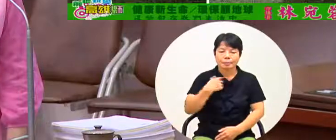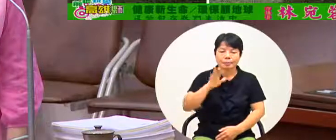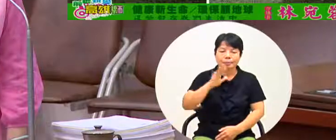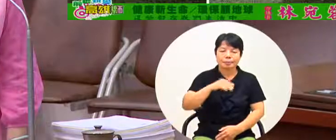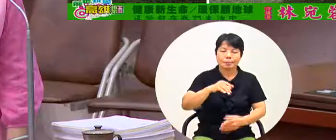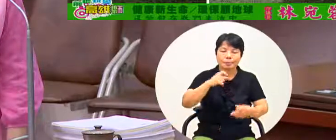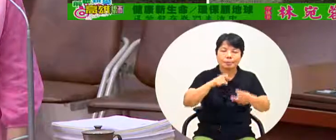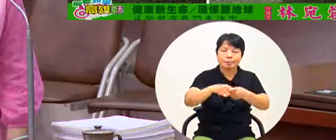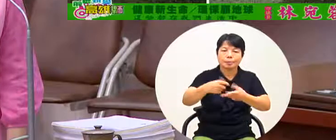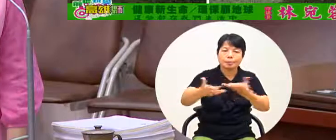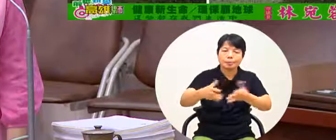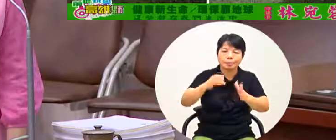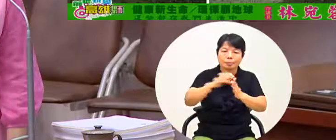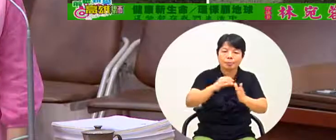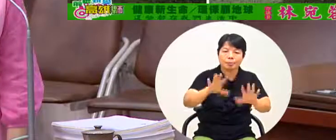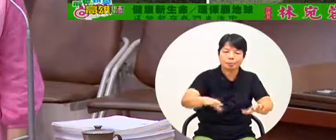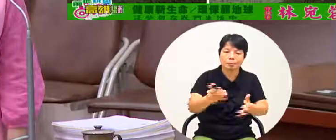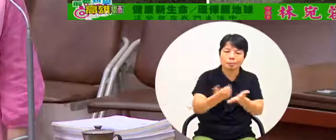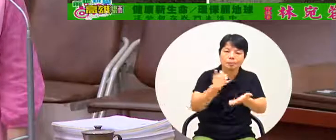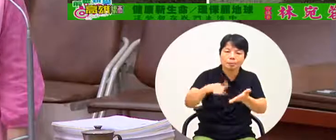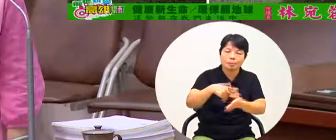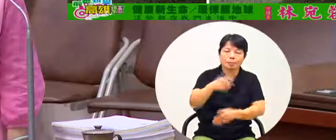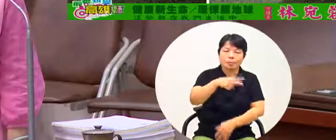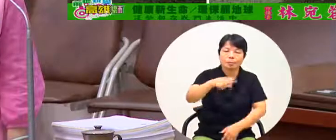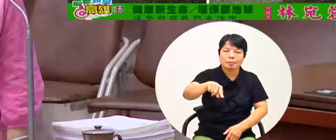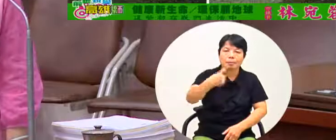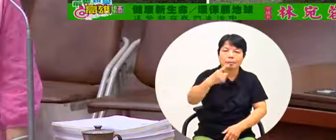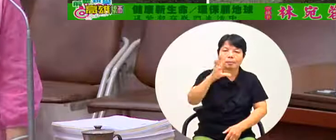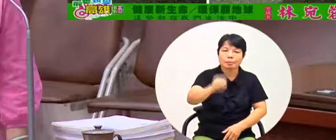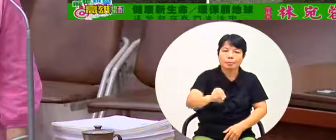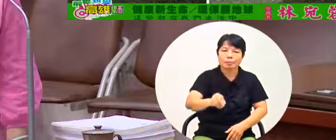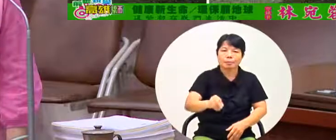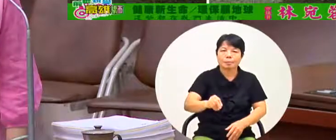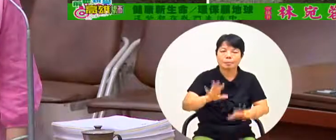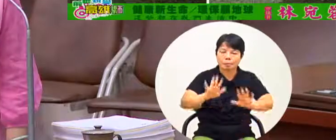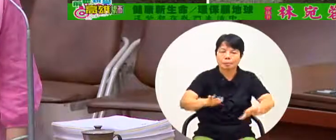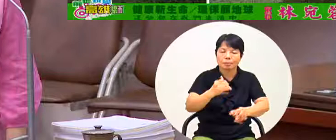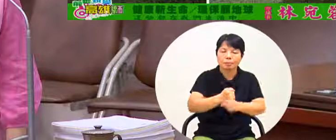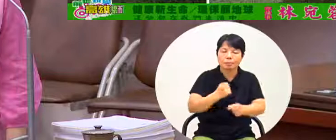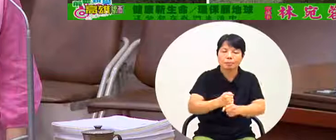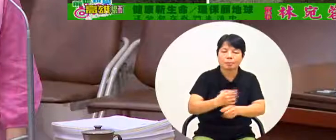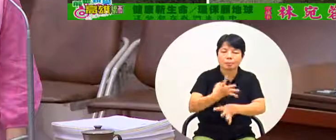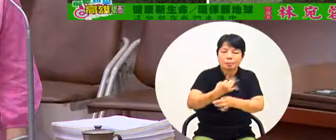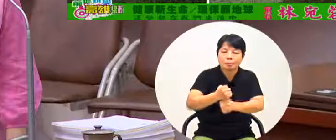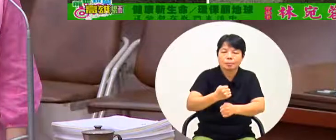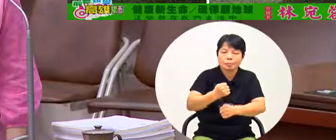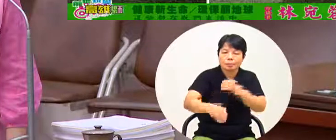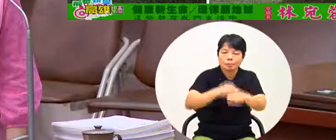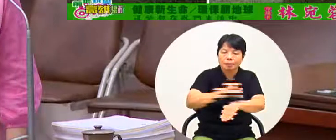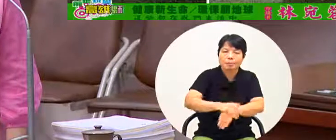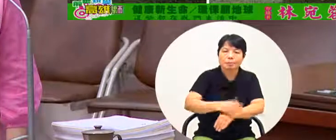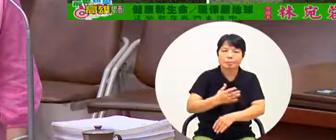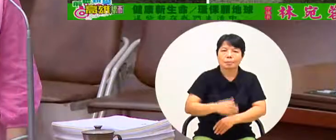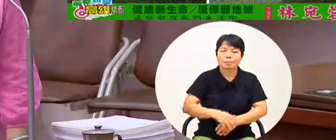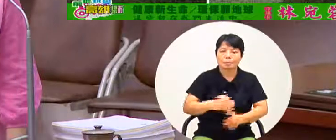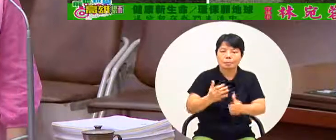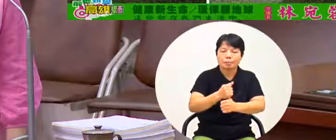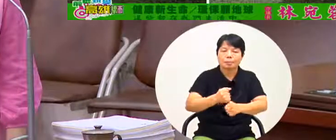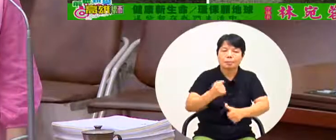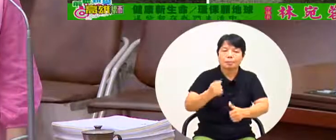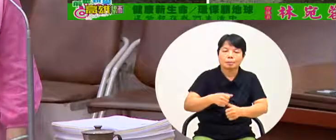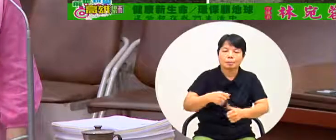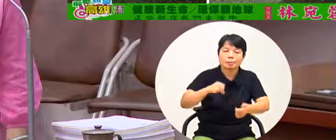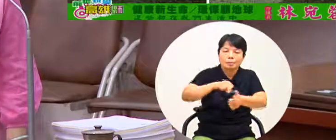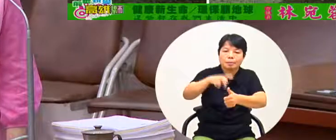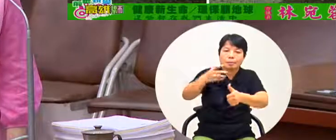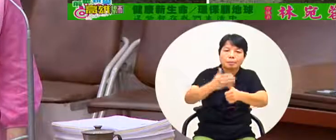2100万，那我们的进度是不是？什么时候它可以会完成养生顶庄的养生公园的绿